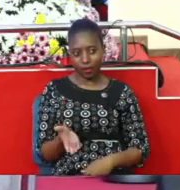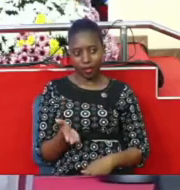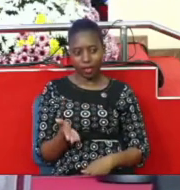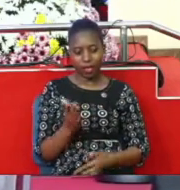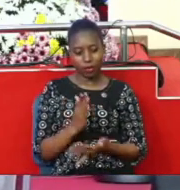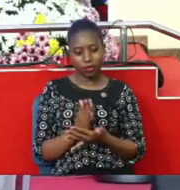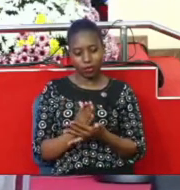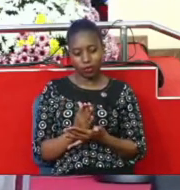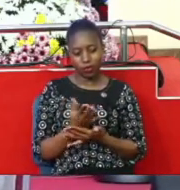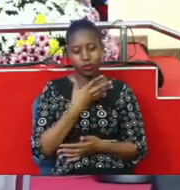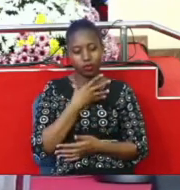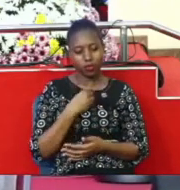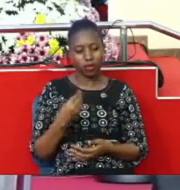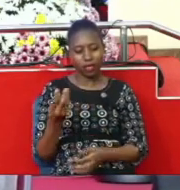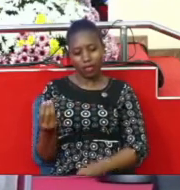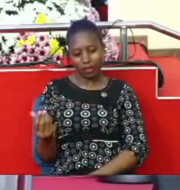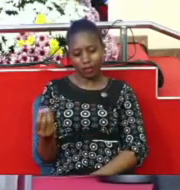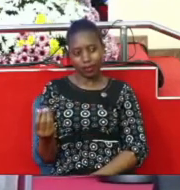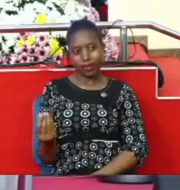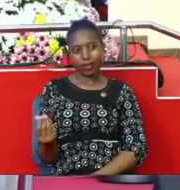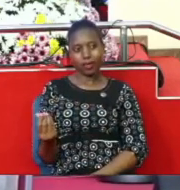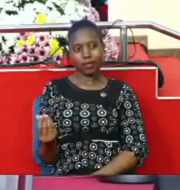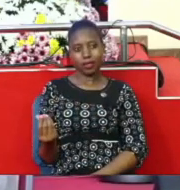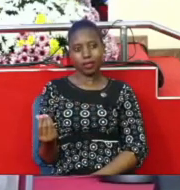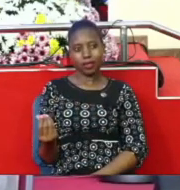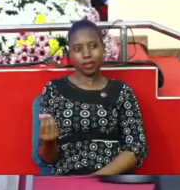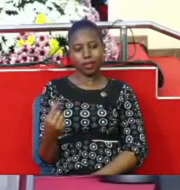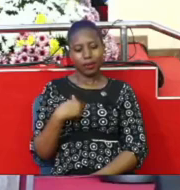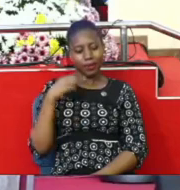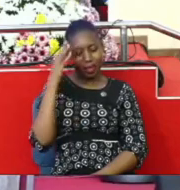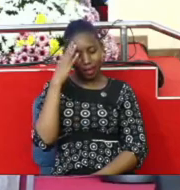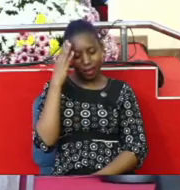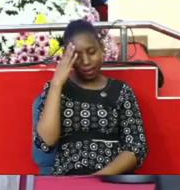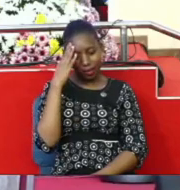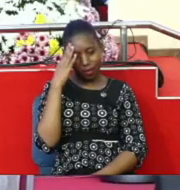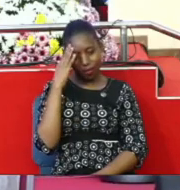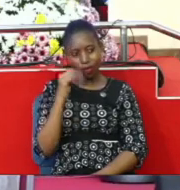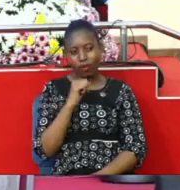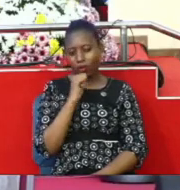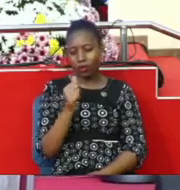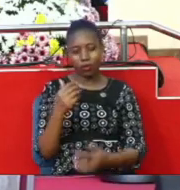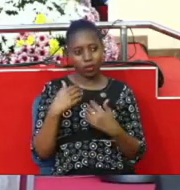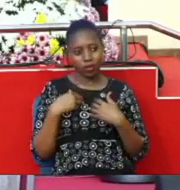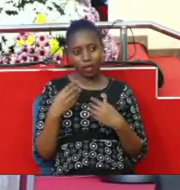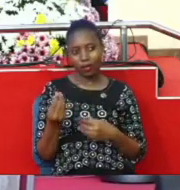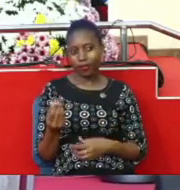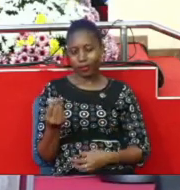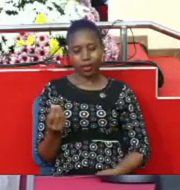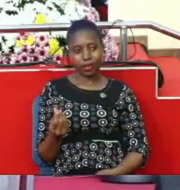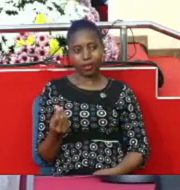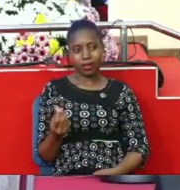fedha. Kwanza nasikia kuna mtu hapa ana kuna 500,000 inamsumbua na inamtishatisha